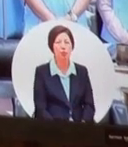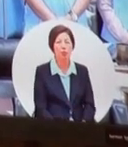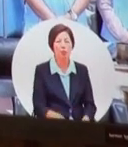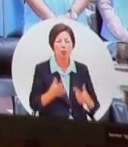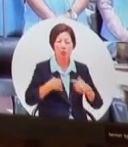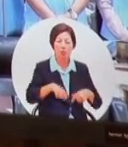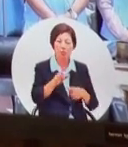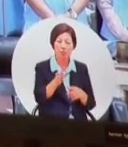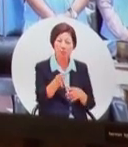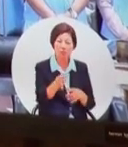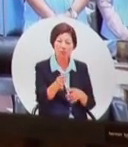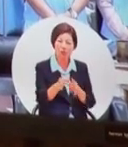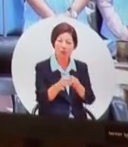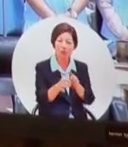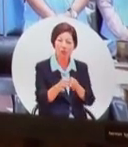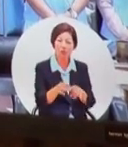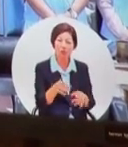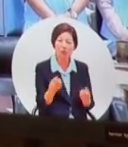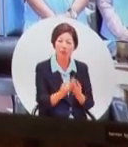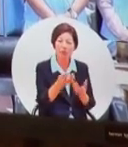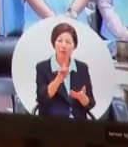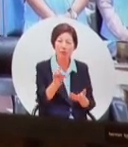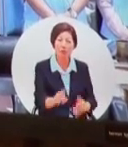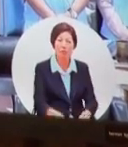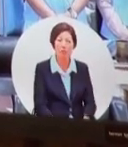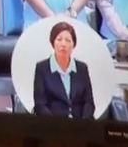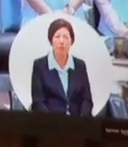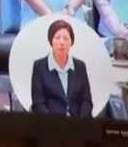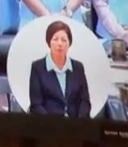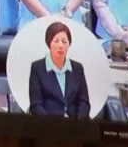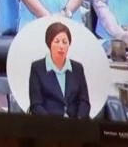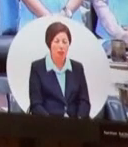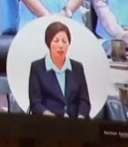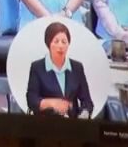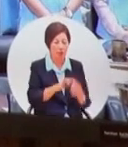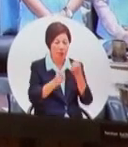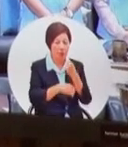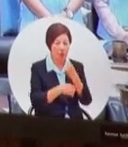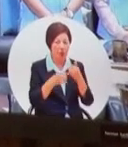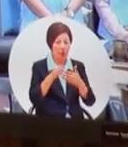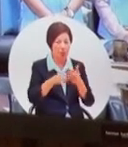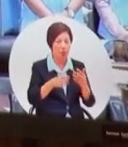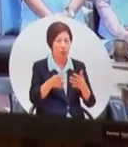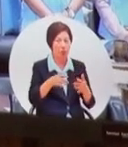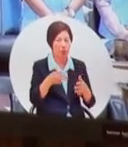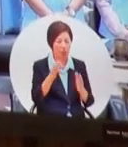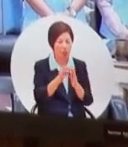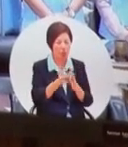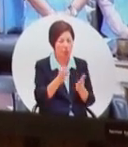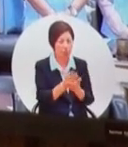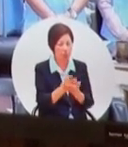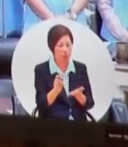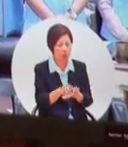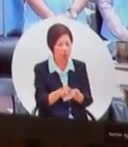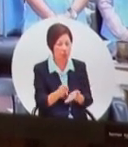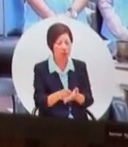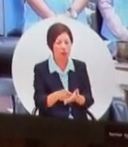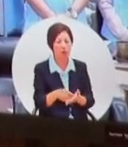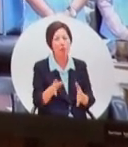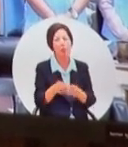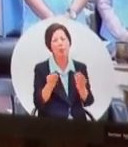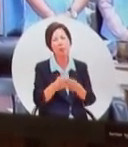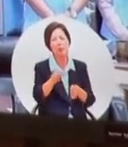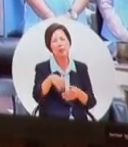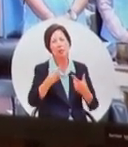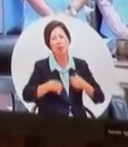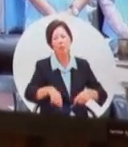问题？法制局的评论里头，他写出来的根本不需要这么多的律师